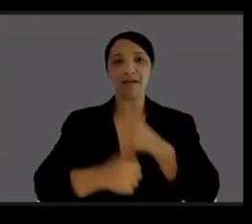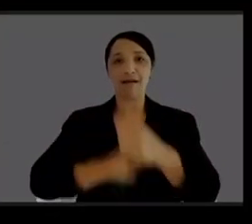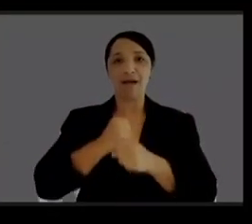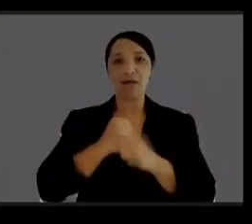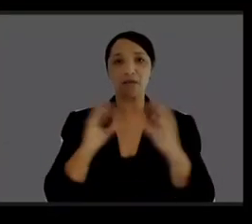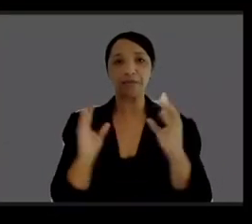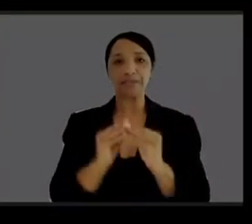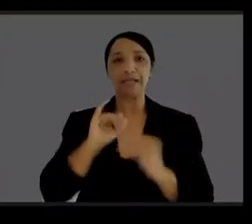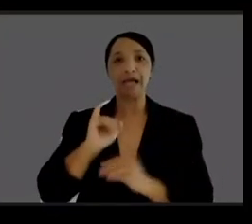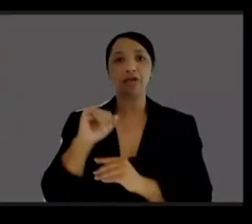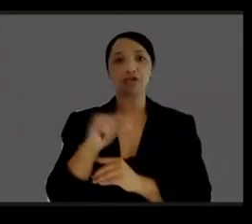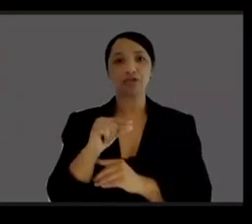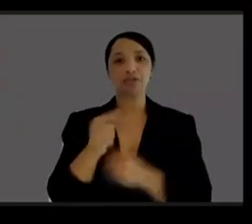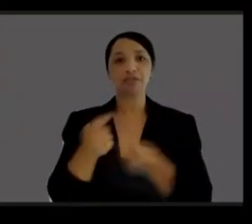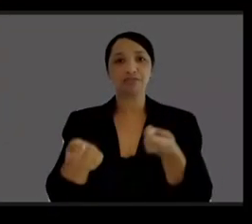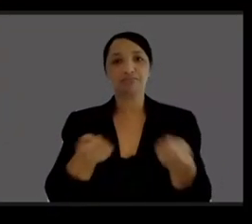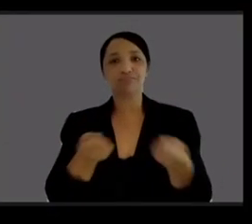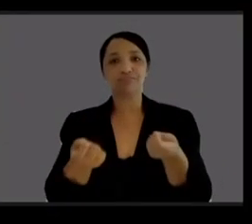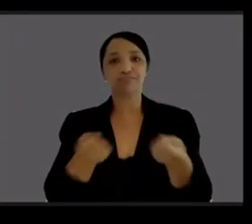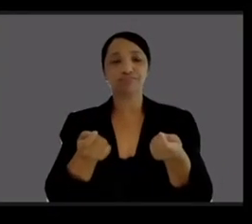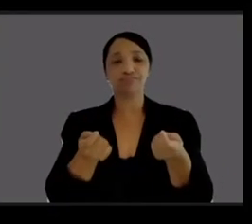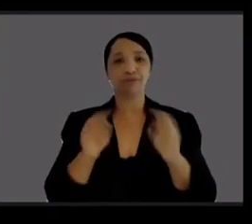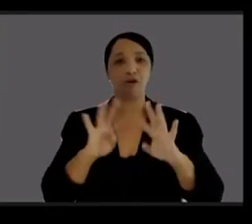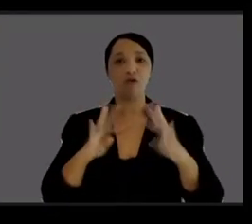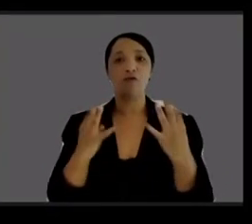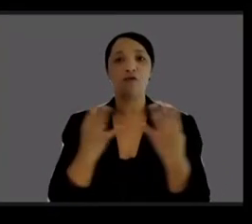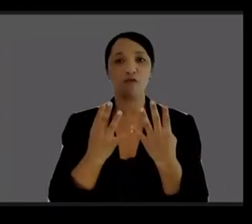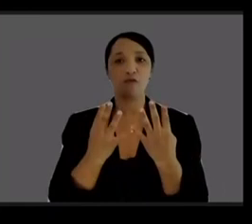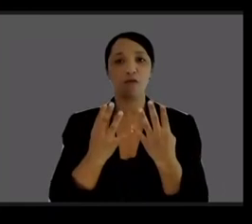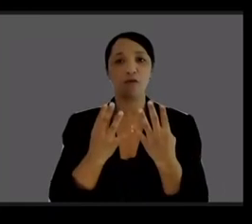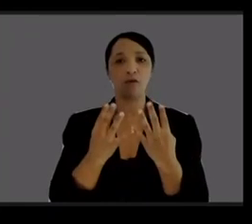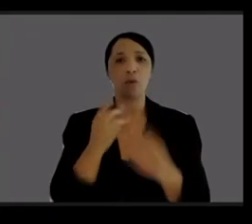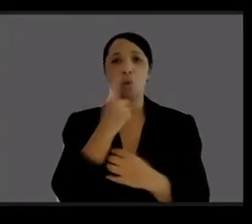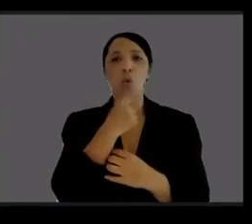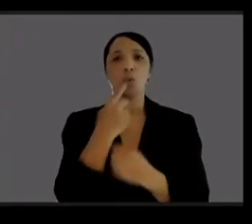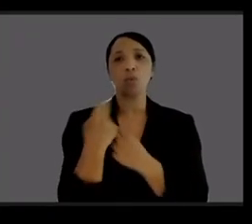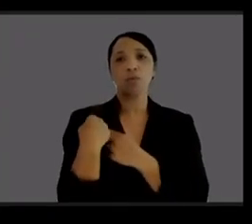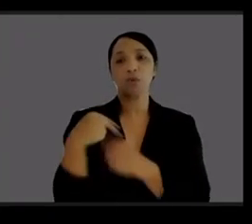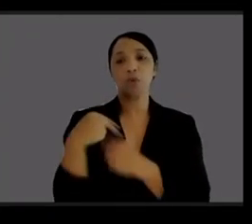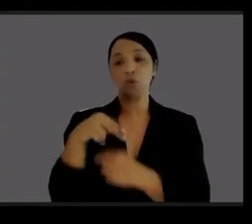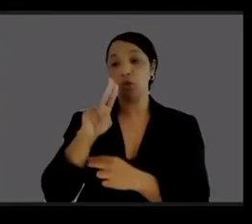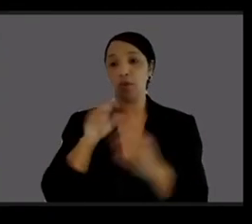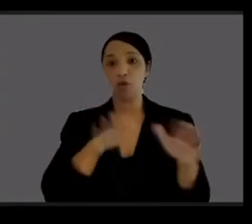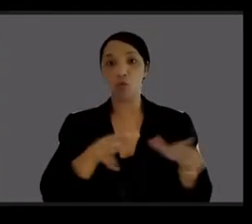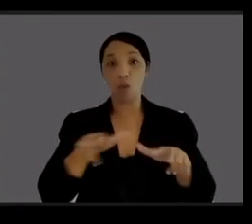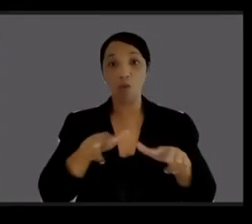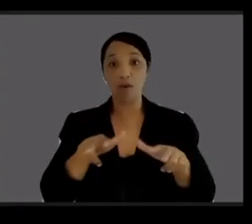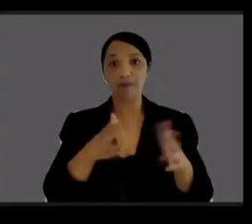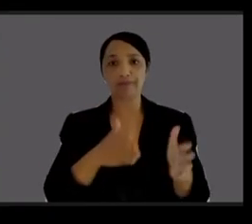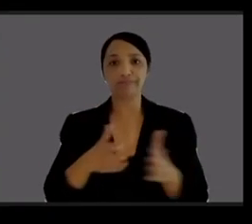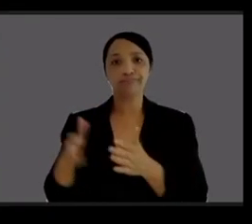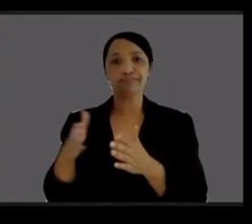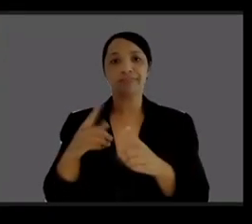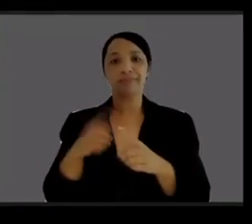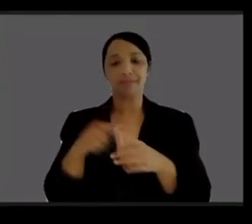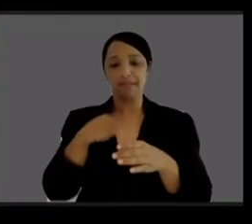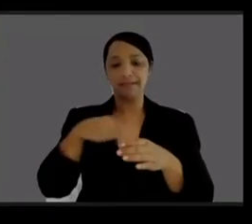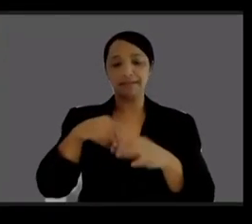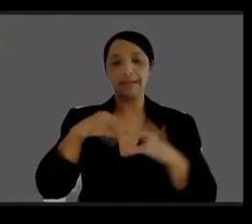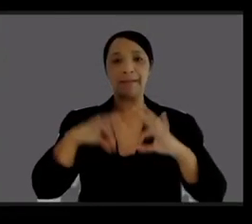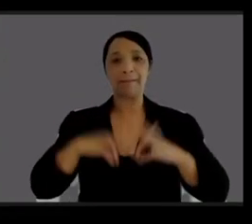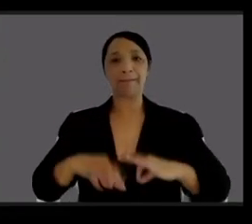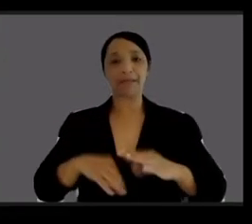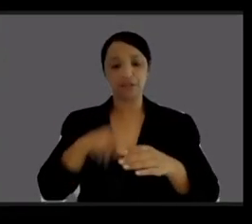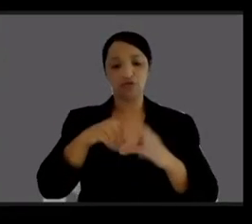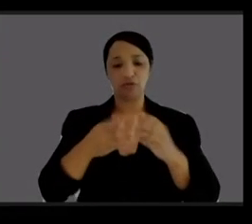互联网治理论坛第十八届年会。年会呢是由联合国主办，日本的总务